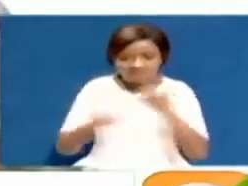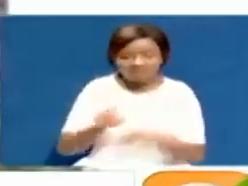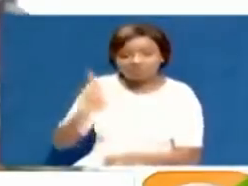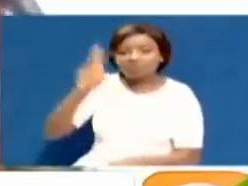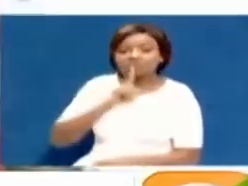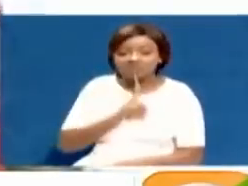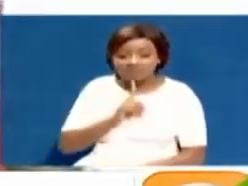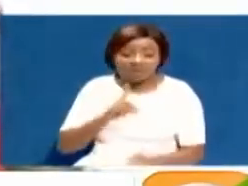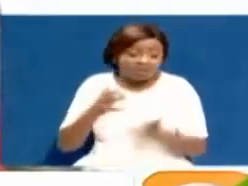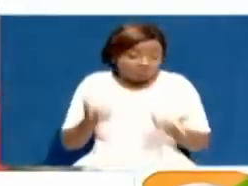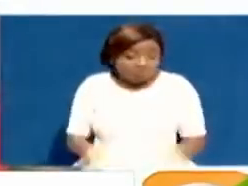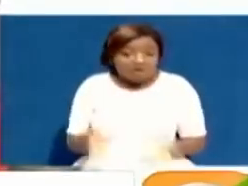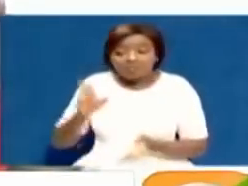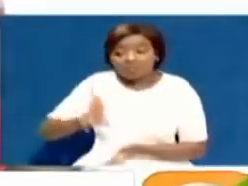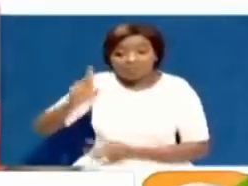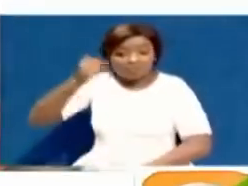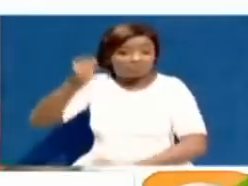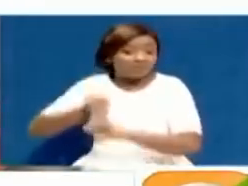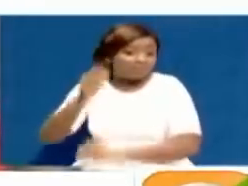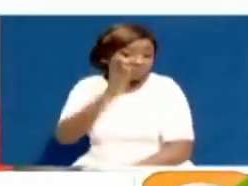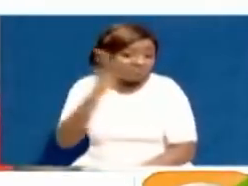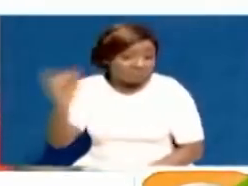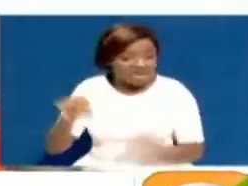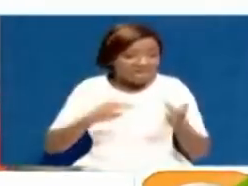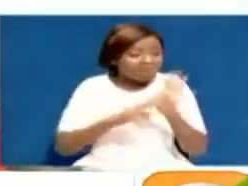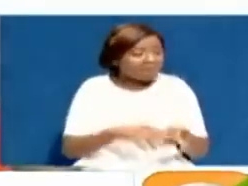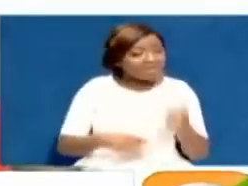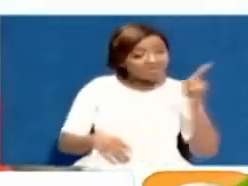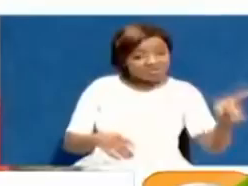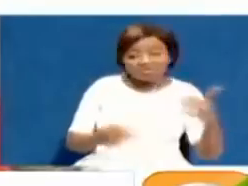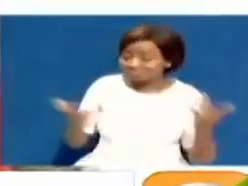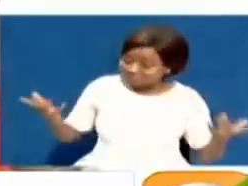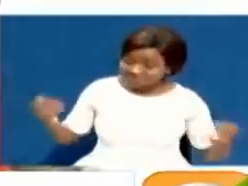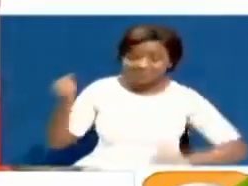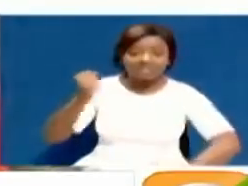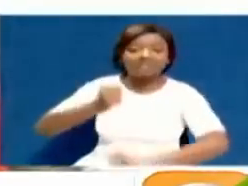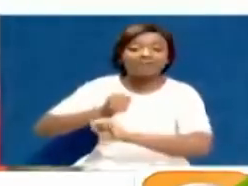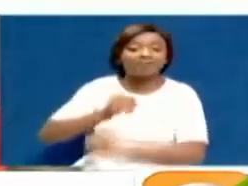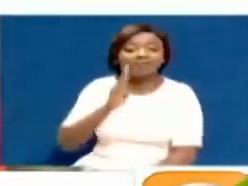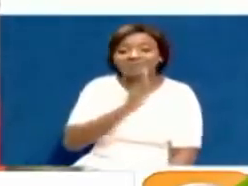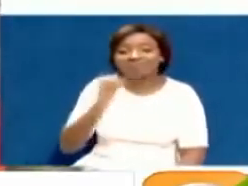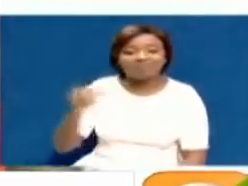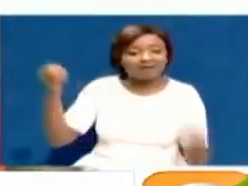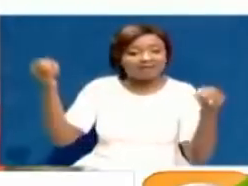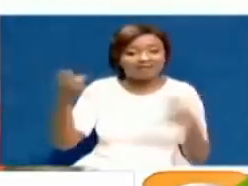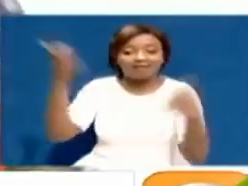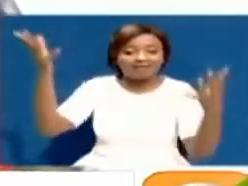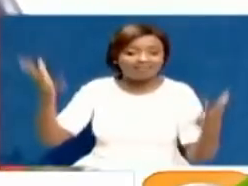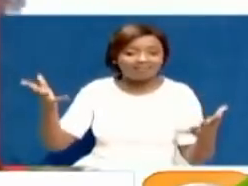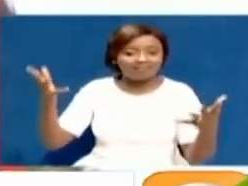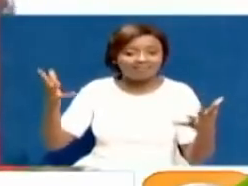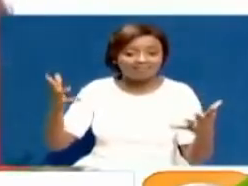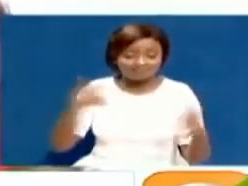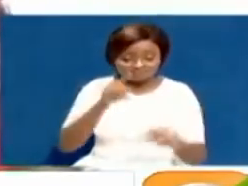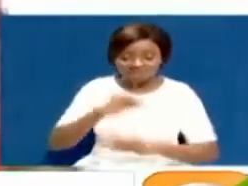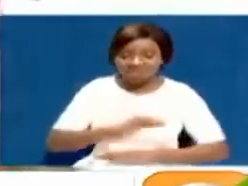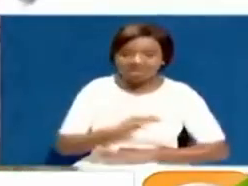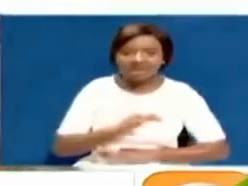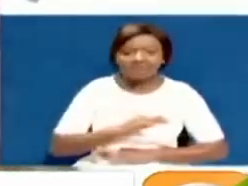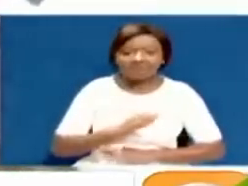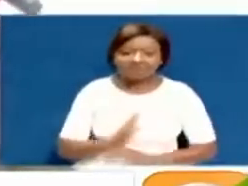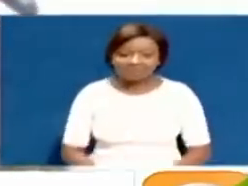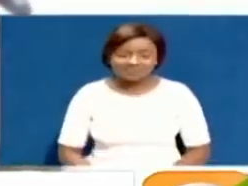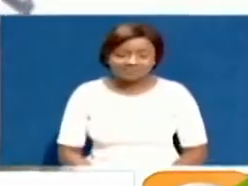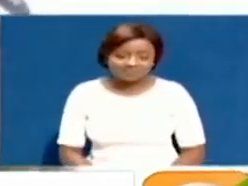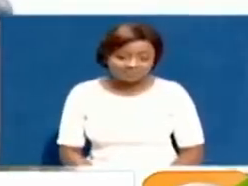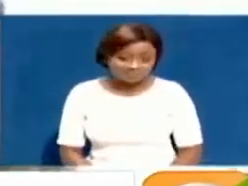rais anasema. Kwanza tunataka ujitokeze useme ya kwamba BBI inatosha kwa sababu